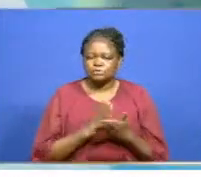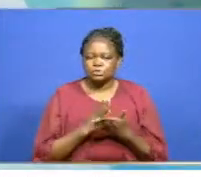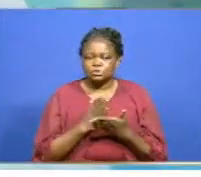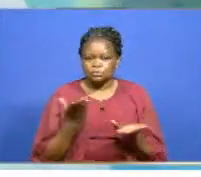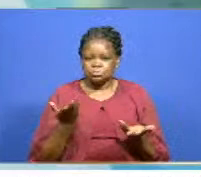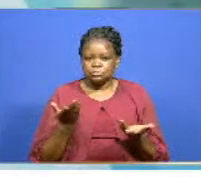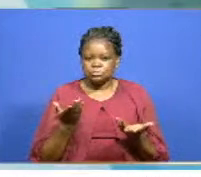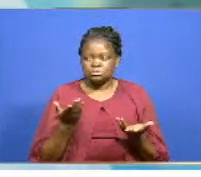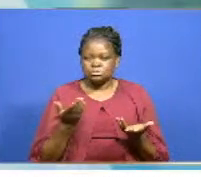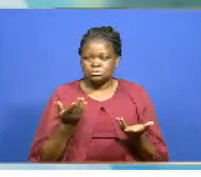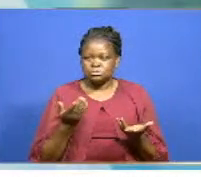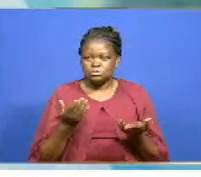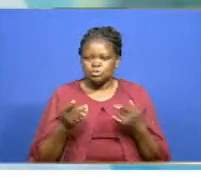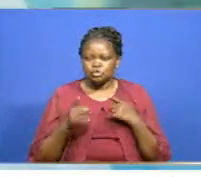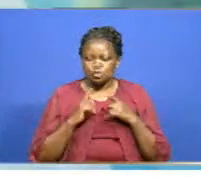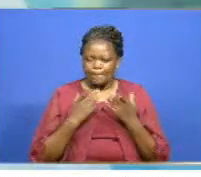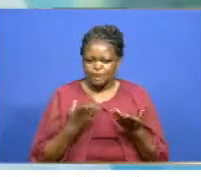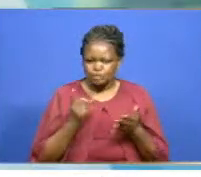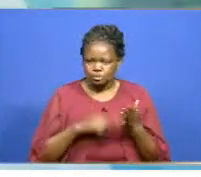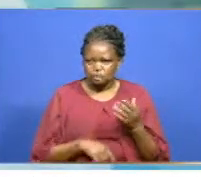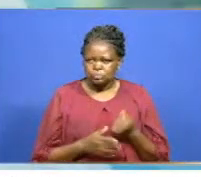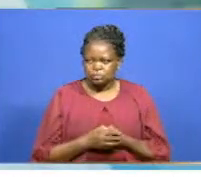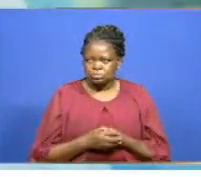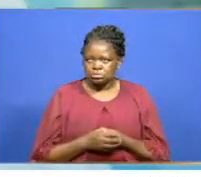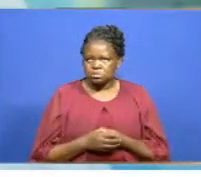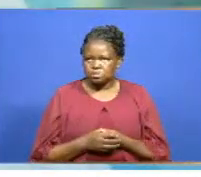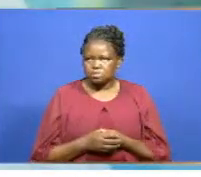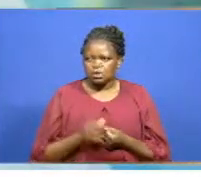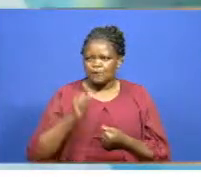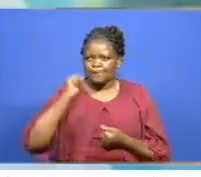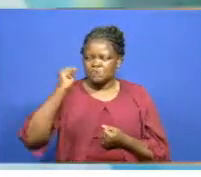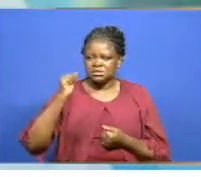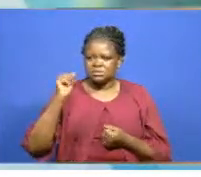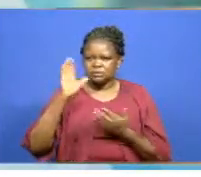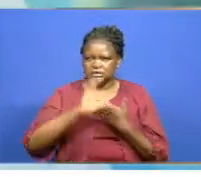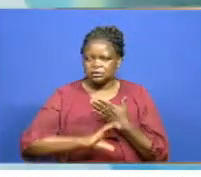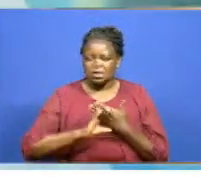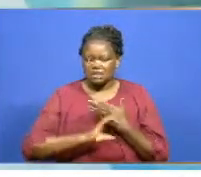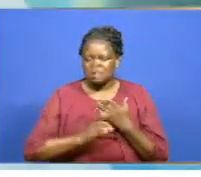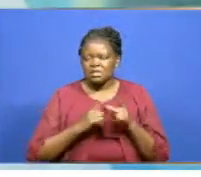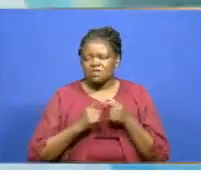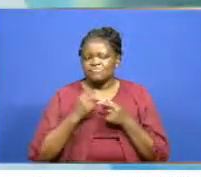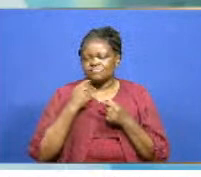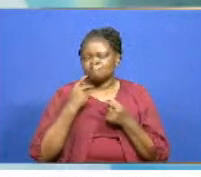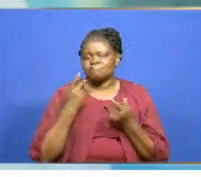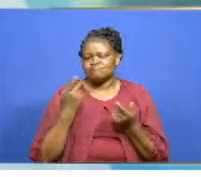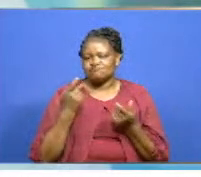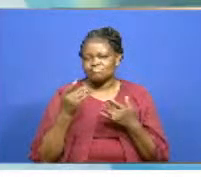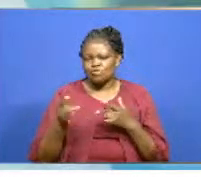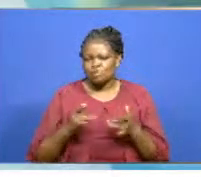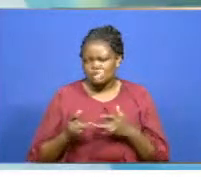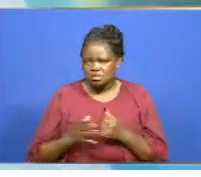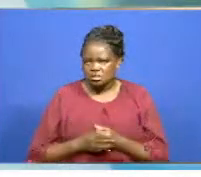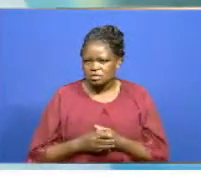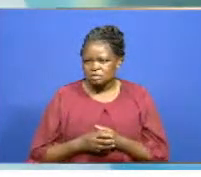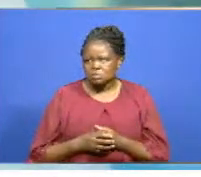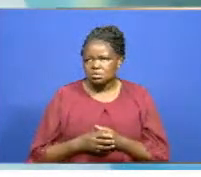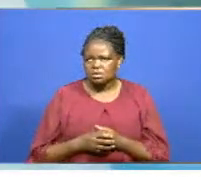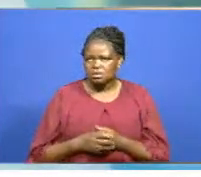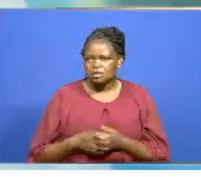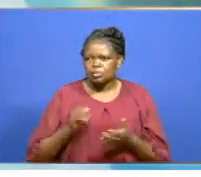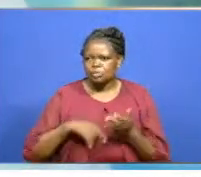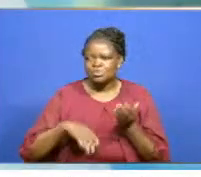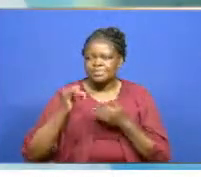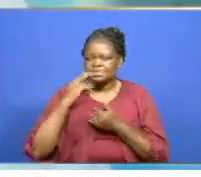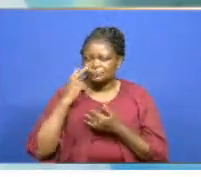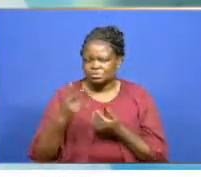shaka mtazamaji, tunazungumza kuhusiana na mstakabali wa kisiasa humu nchini. Tumekuwa tukiangazia tu mambo ambayo tunatarajia